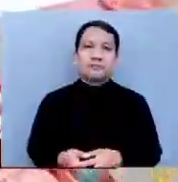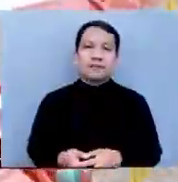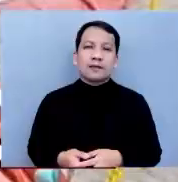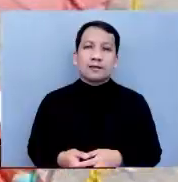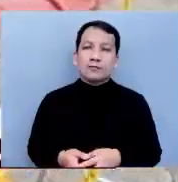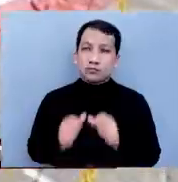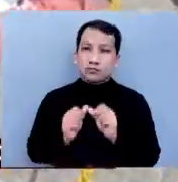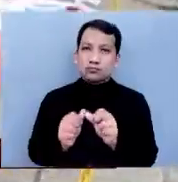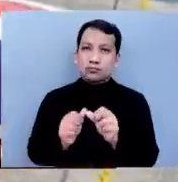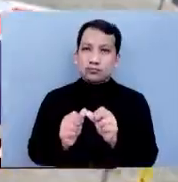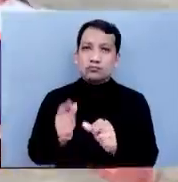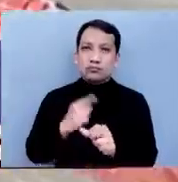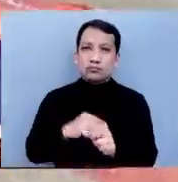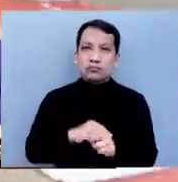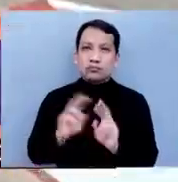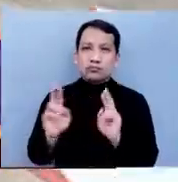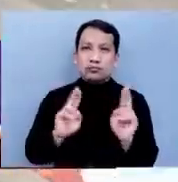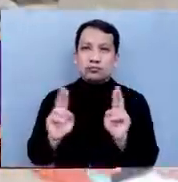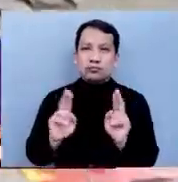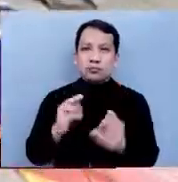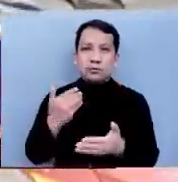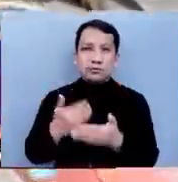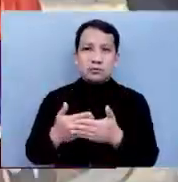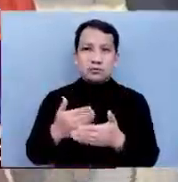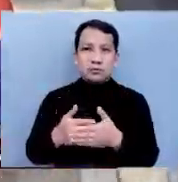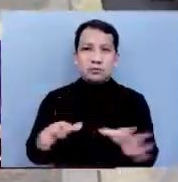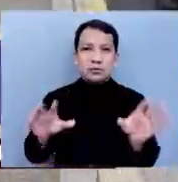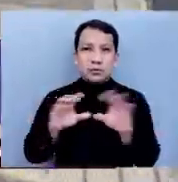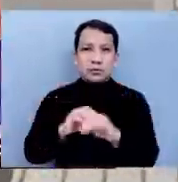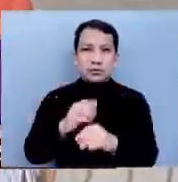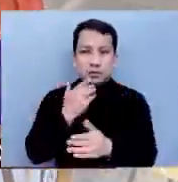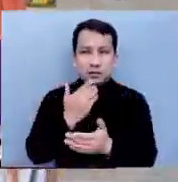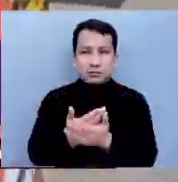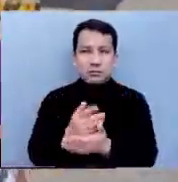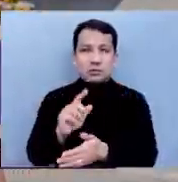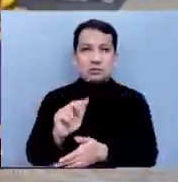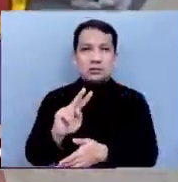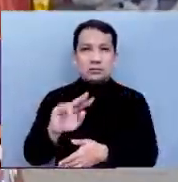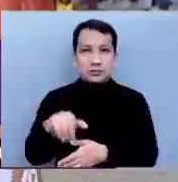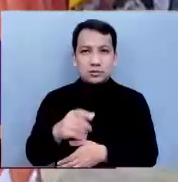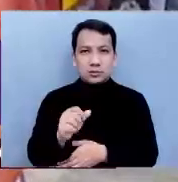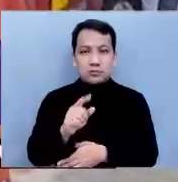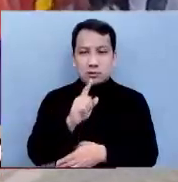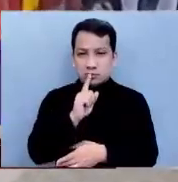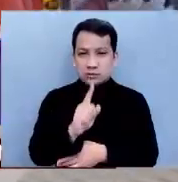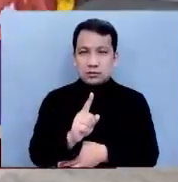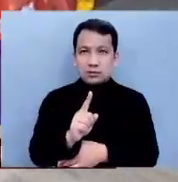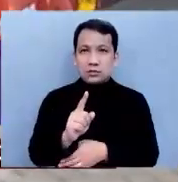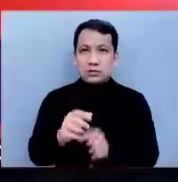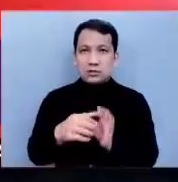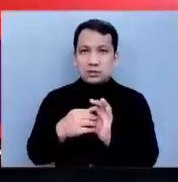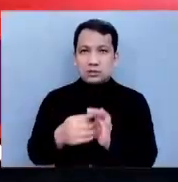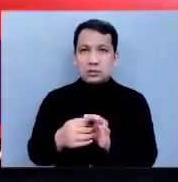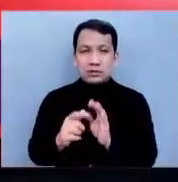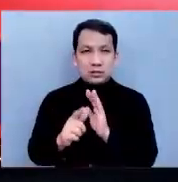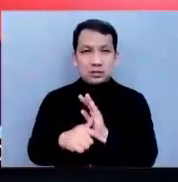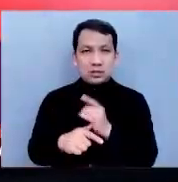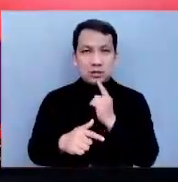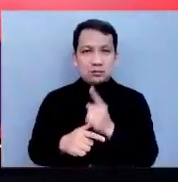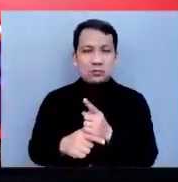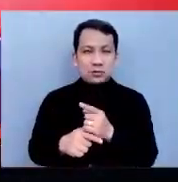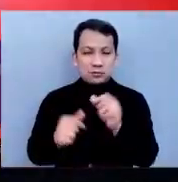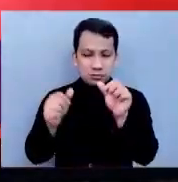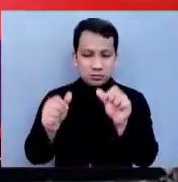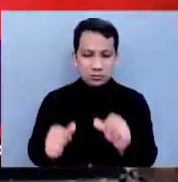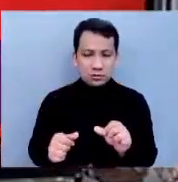Puspusan na ang paghahanda para sa nalalapit na pagbabalik noontime ng TVJ at Legit Tabarcats. Kanina nga, kinabitan na ng